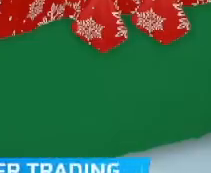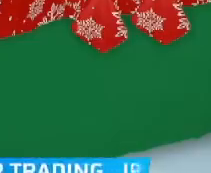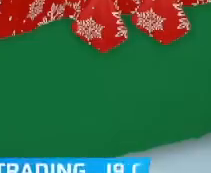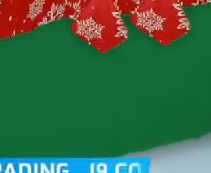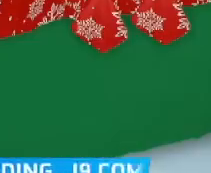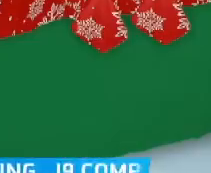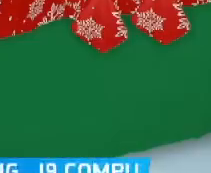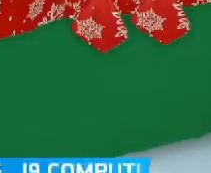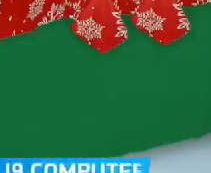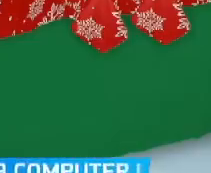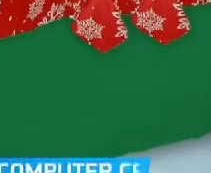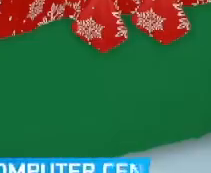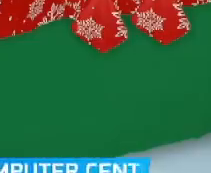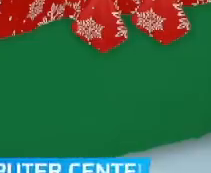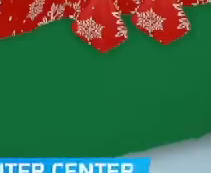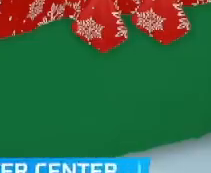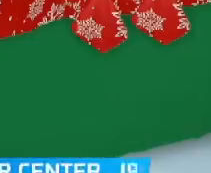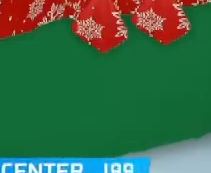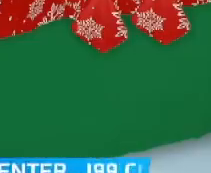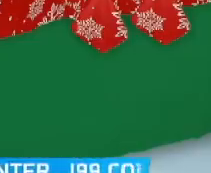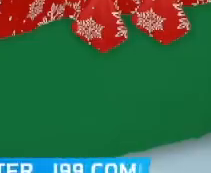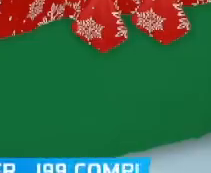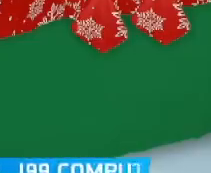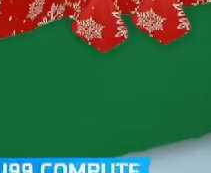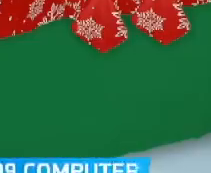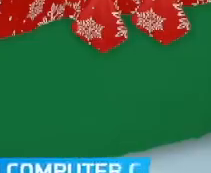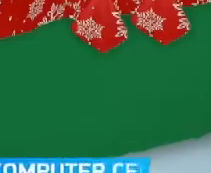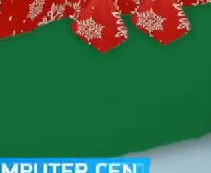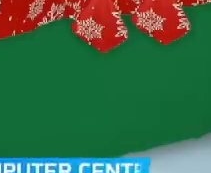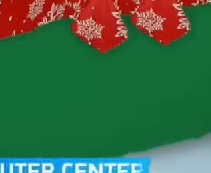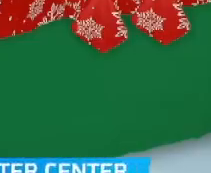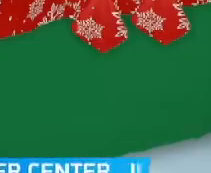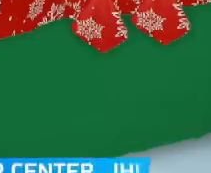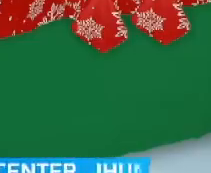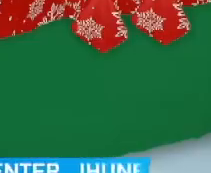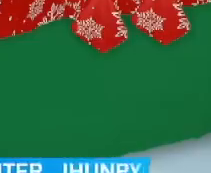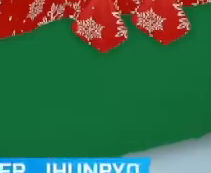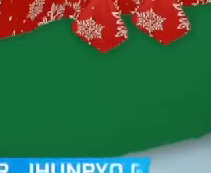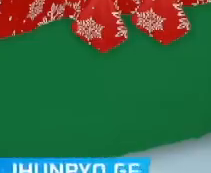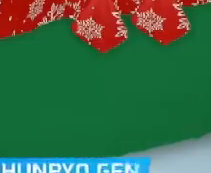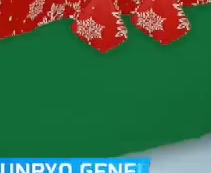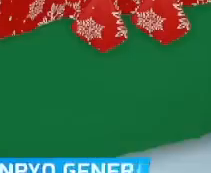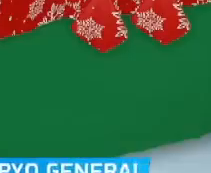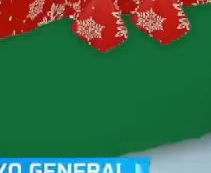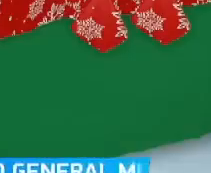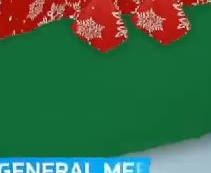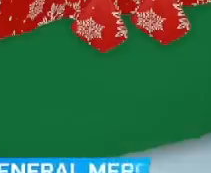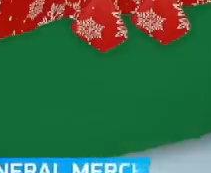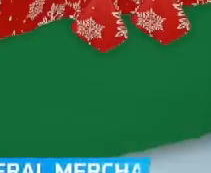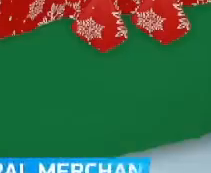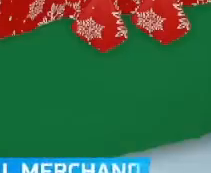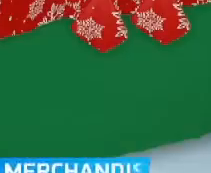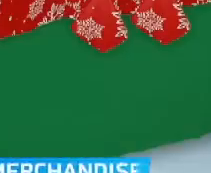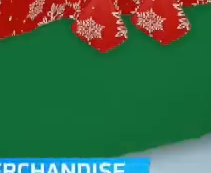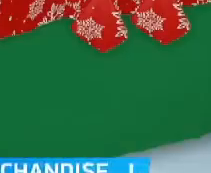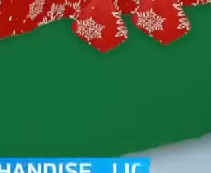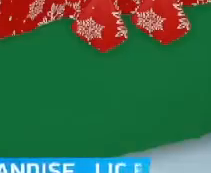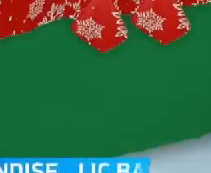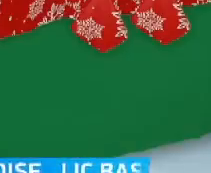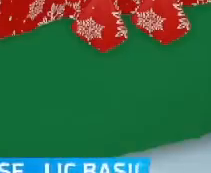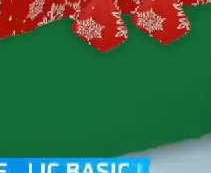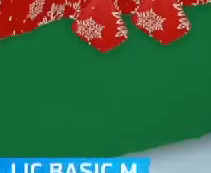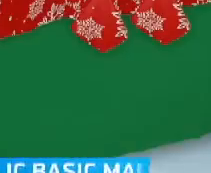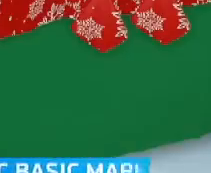Potluck baka mo sa Christmas party? Aba, madalas present dyan ang pansit. Sa Iligan City, nag-uumapaw po ang handang pansit.